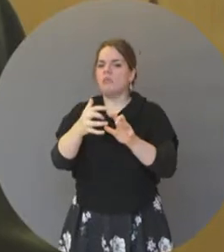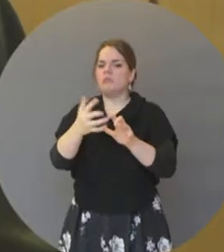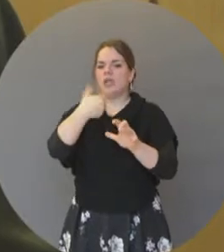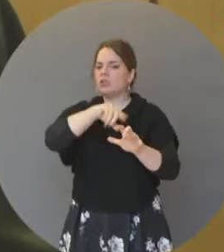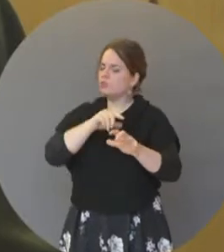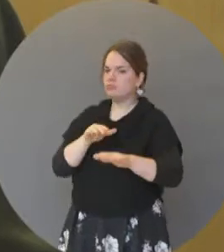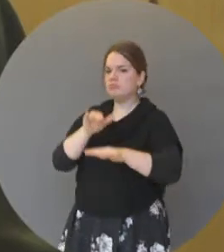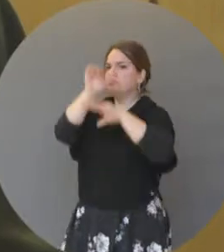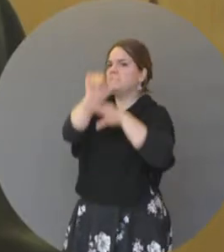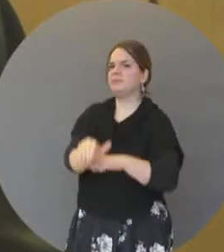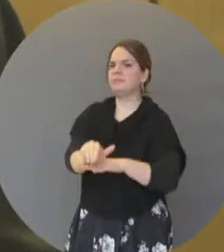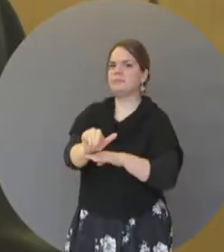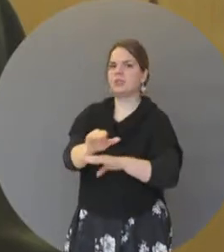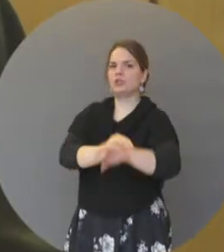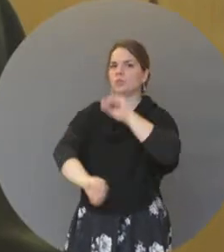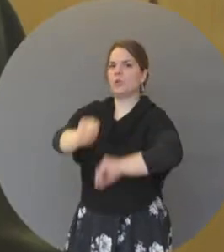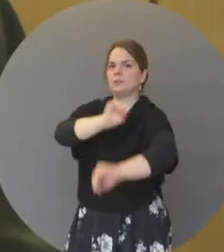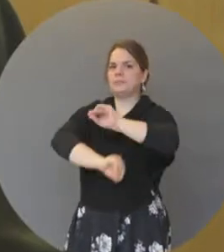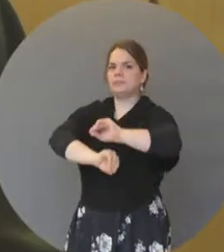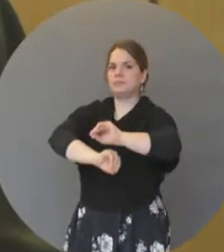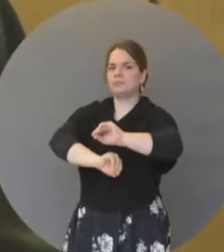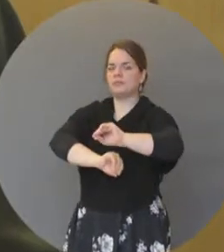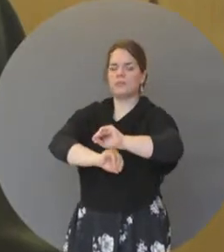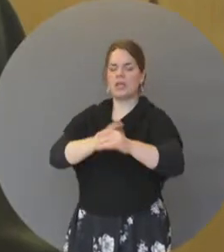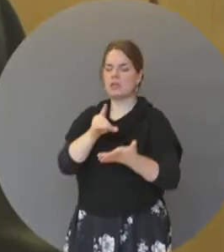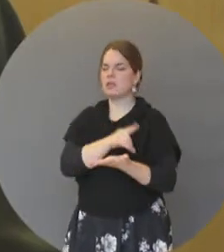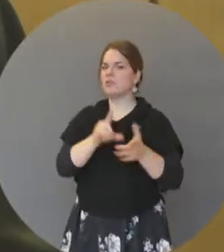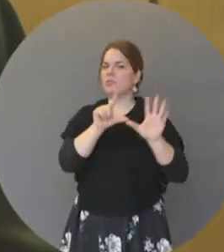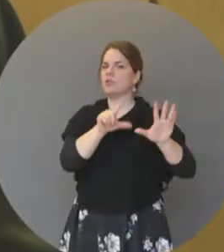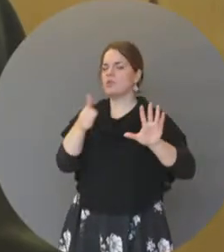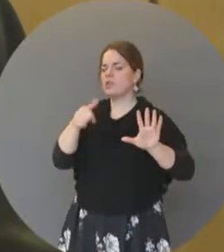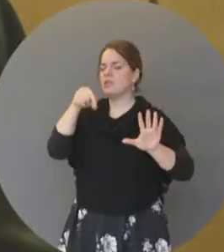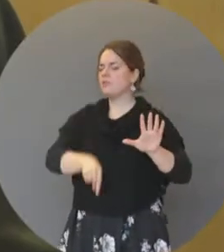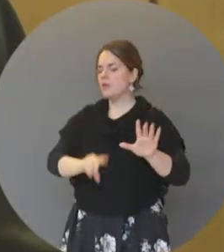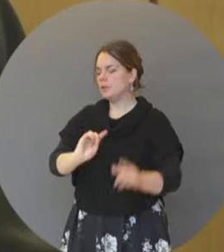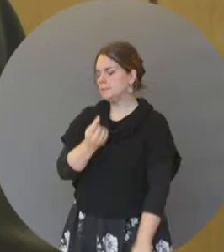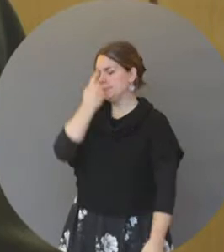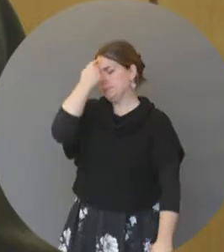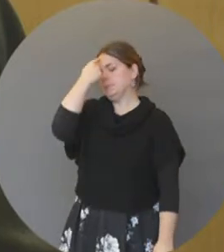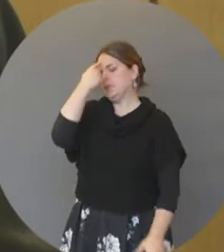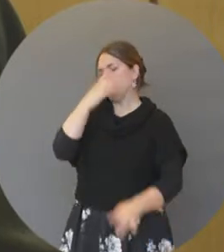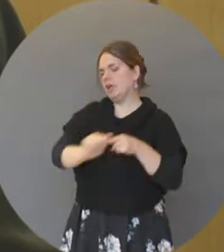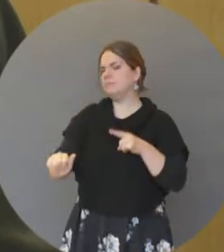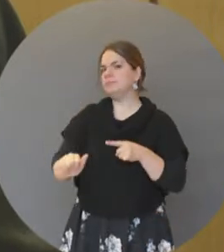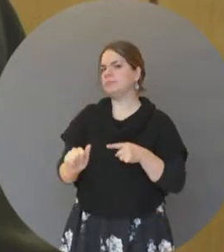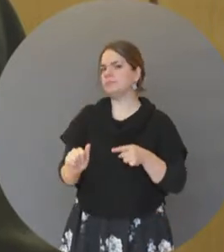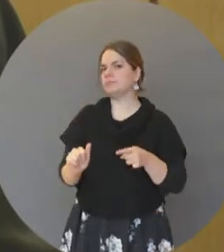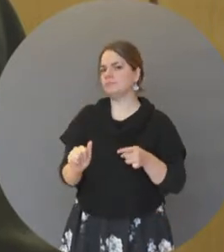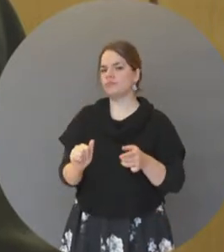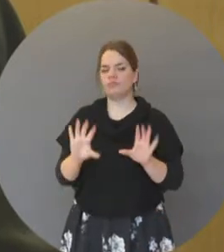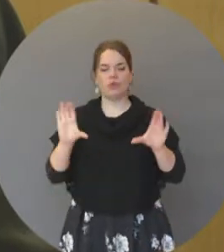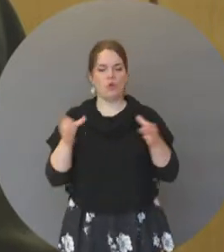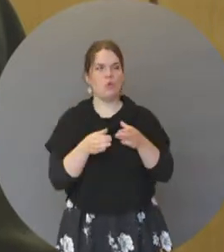Seine-Maritime gagnerait véritablement assis engagé notre groupe est convaincu que votre majorité